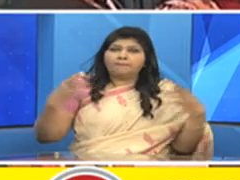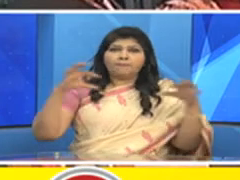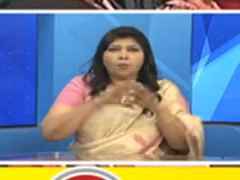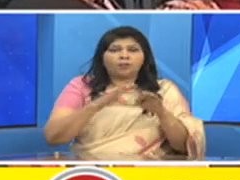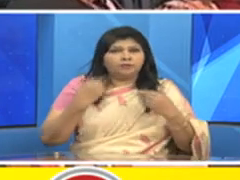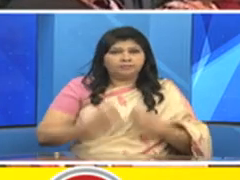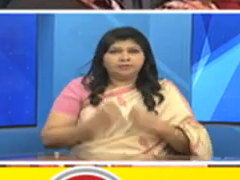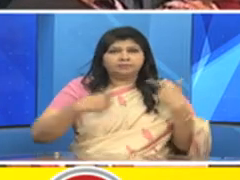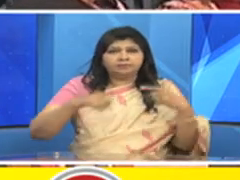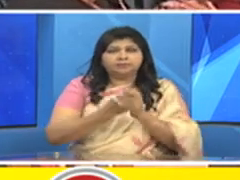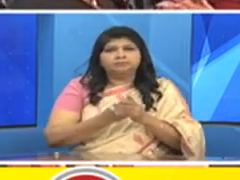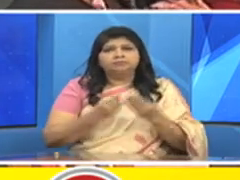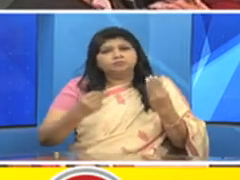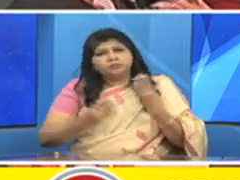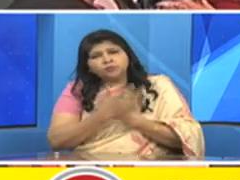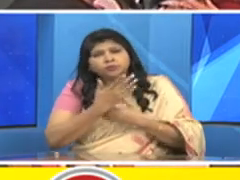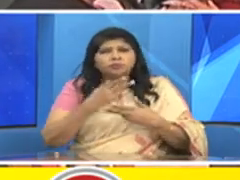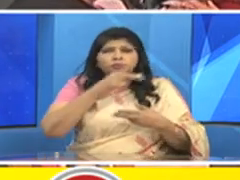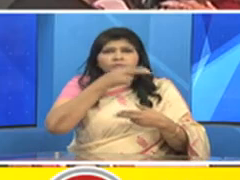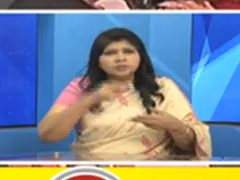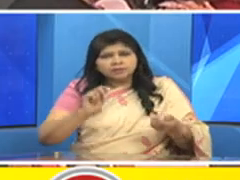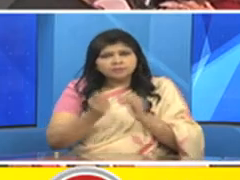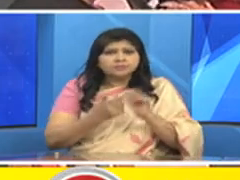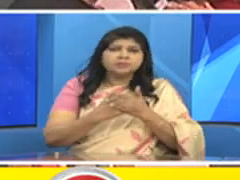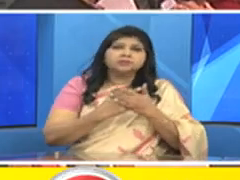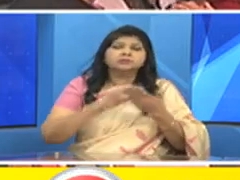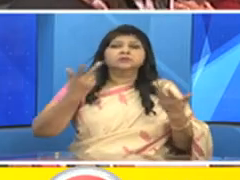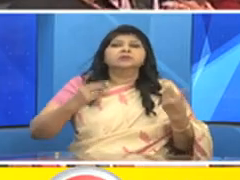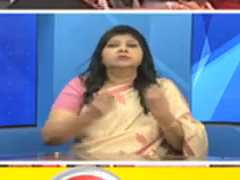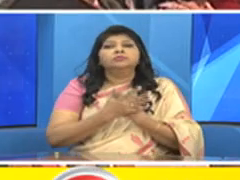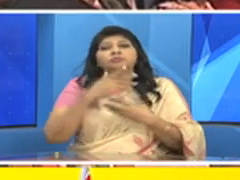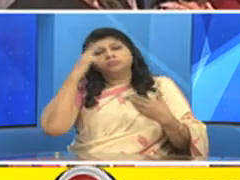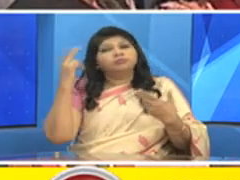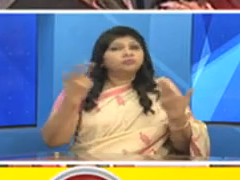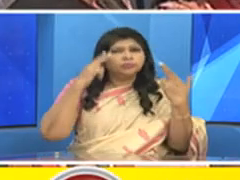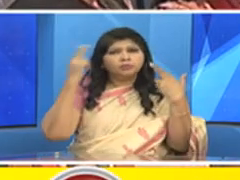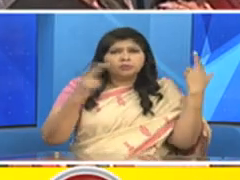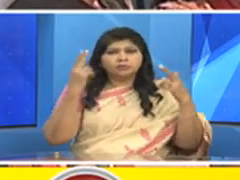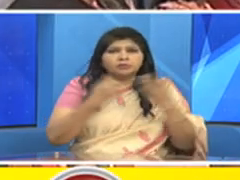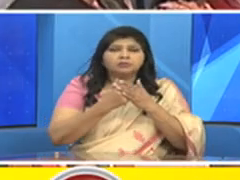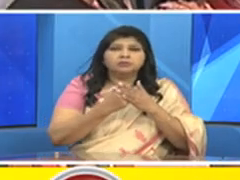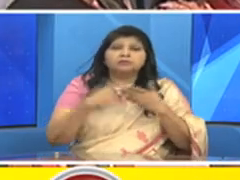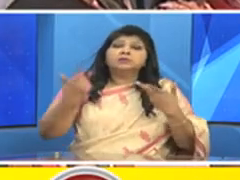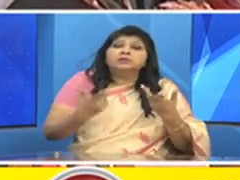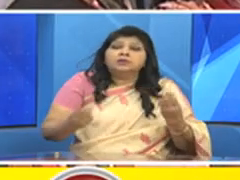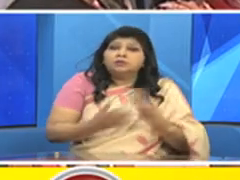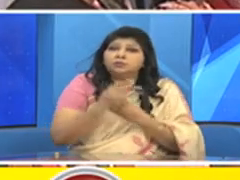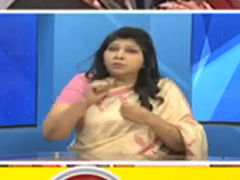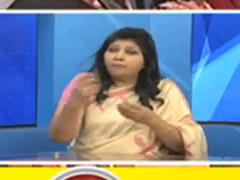हैं, नए नए विषयों पर चर्चा करने के लिए और देशवासियों की नई नई उपलब्धियों